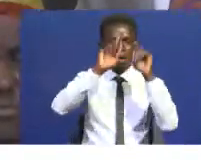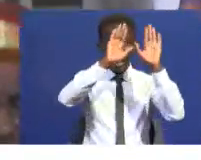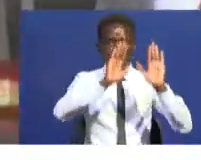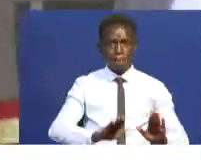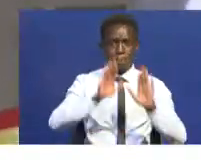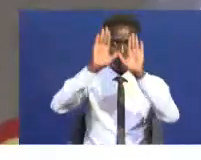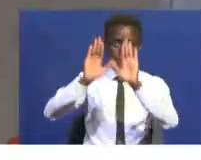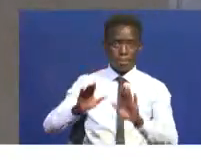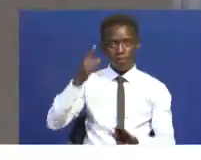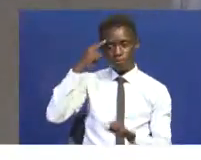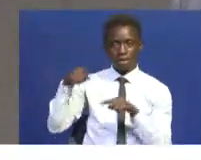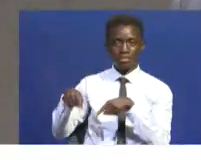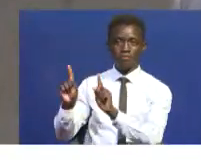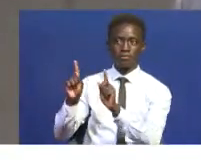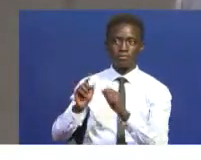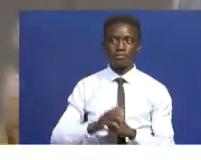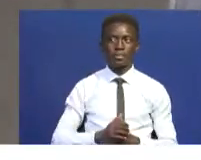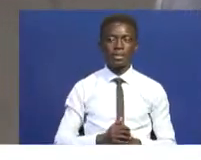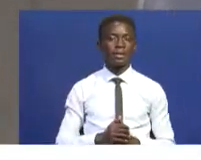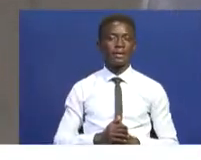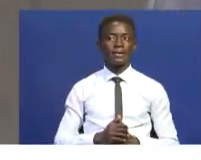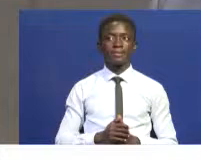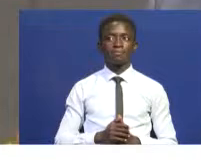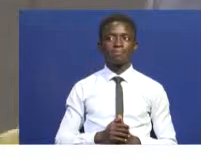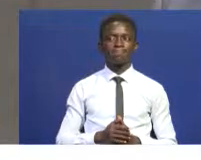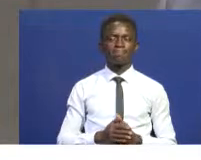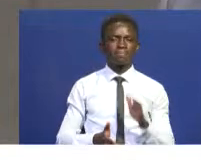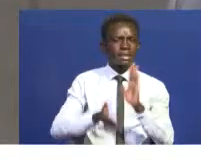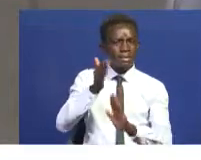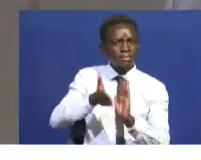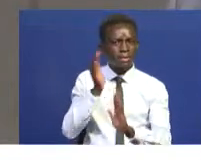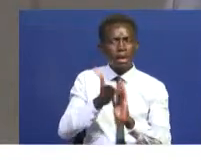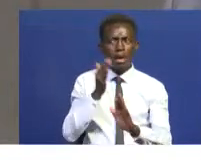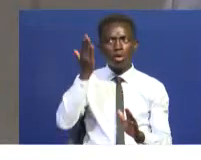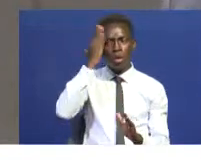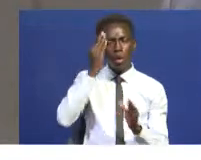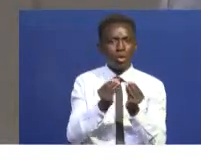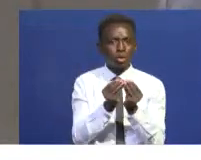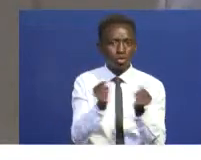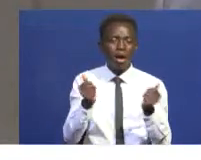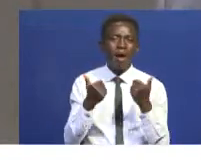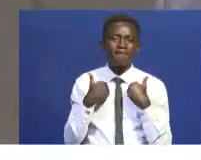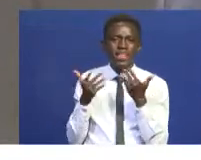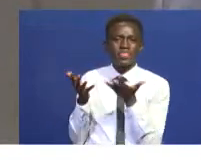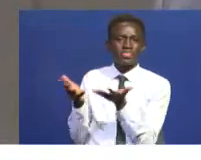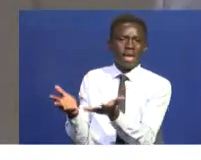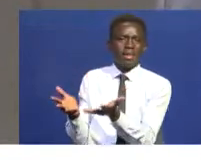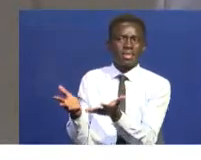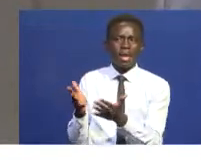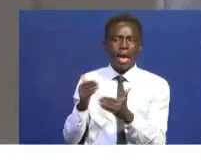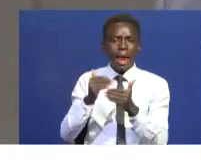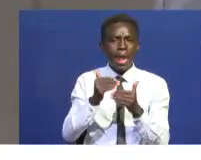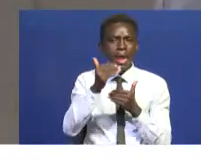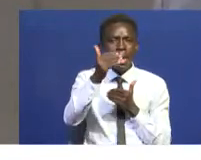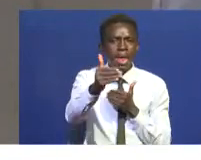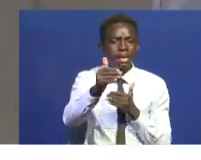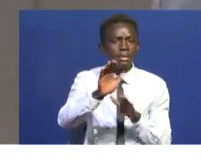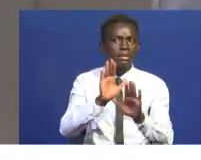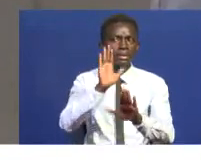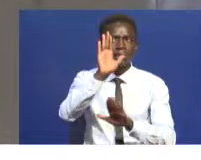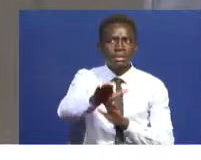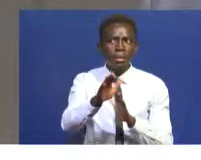And immediately, because we have given, I think the resolution is here, the next step will be